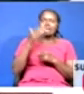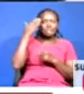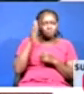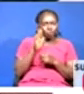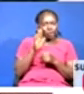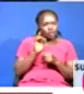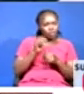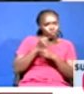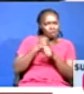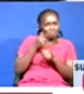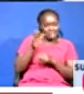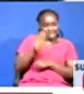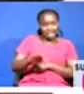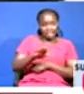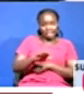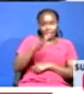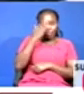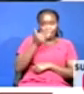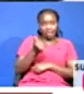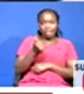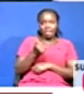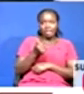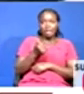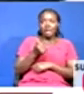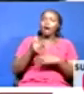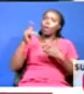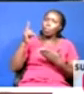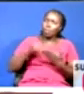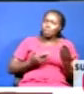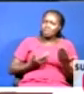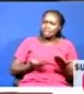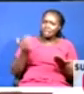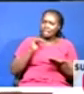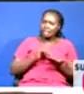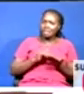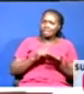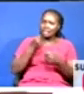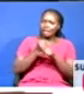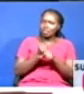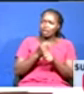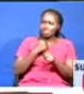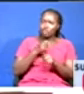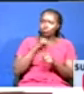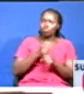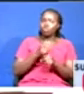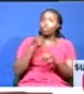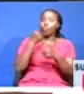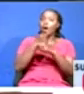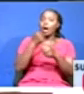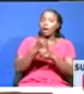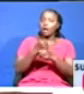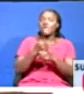this docket, kwa sababu sioni ni kipi ambacho kitatuma nisifanye